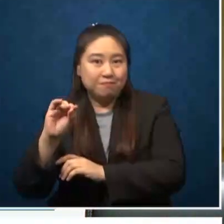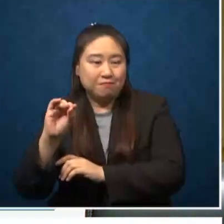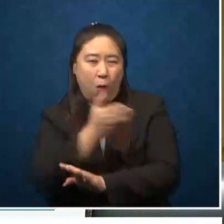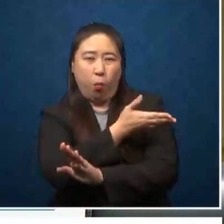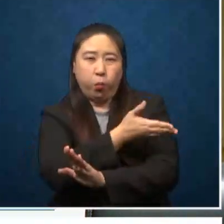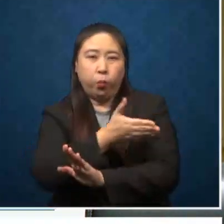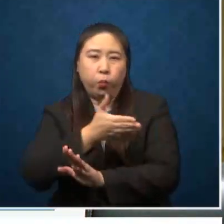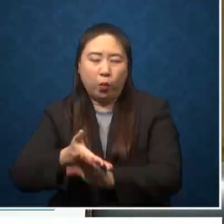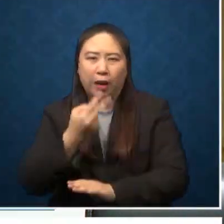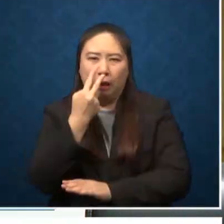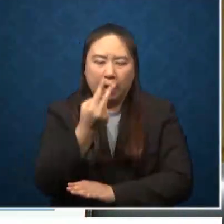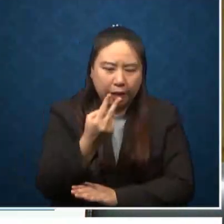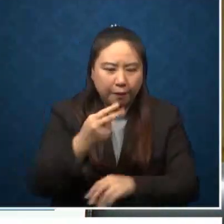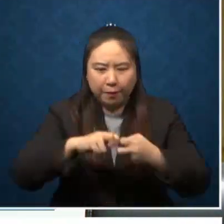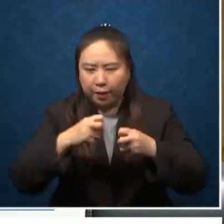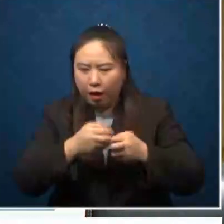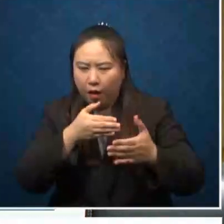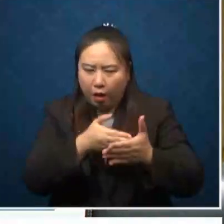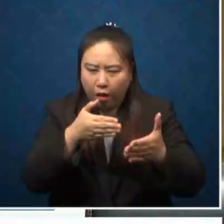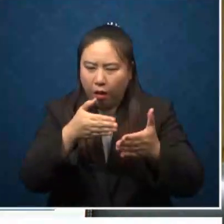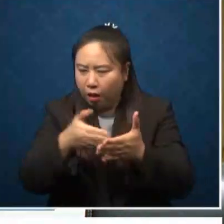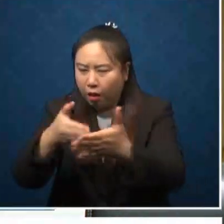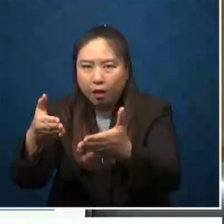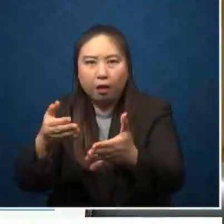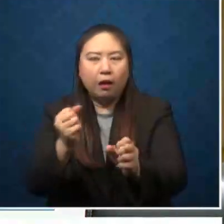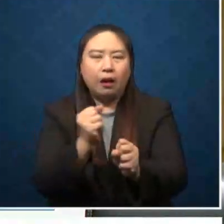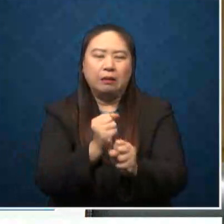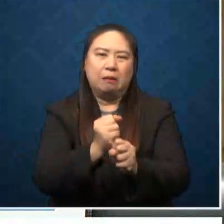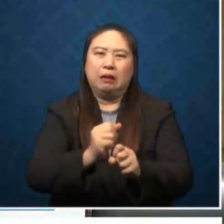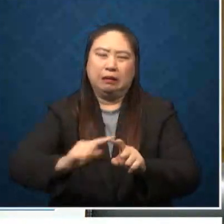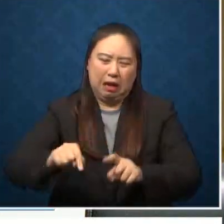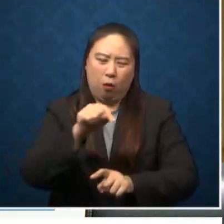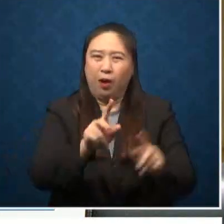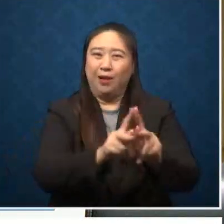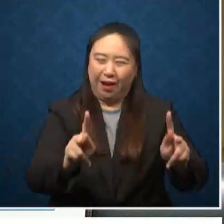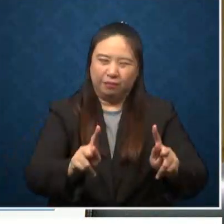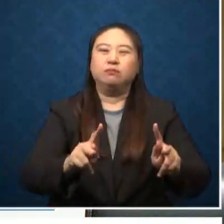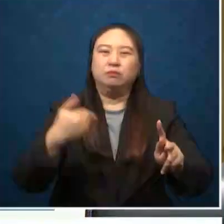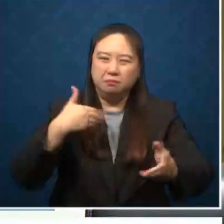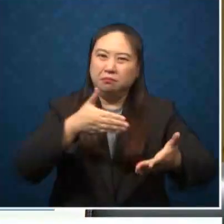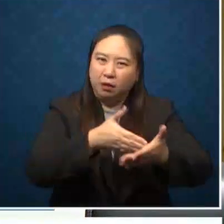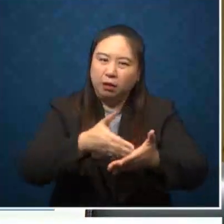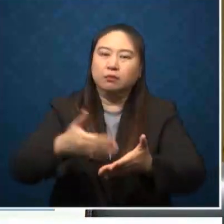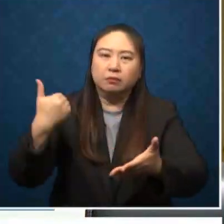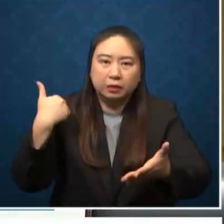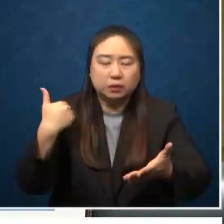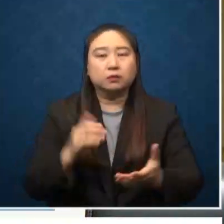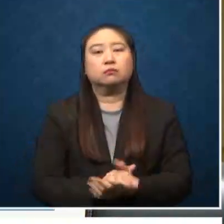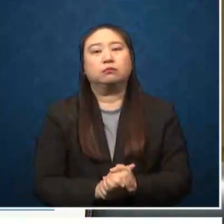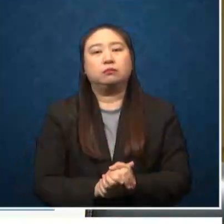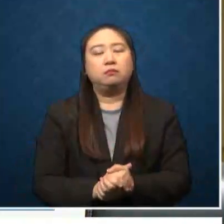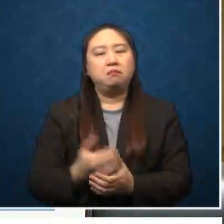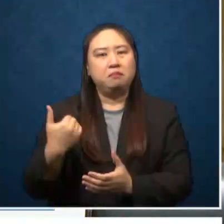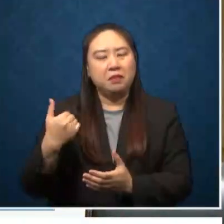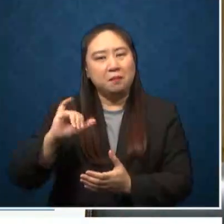ความกระท่อนกระแท่นของทำงานที่ให้ความสำคัญต่อกรรมการหมู่บ้านอธิบดีปกครองบางท่าน